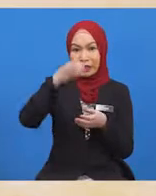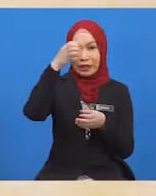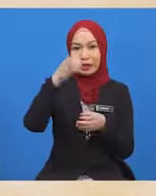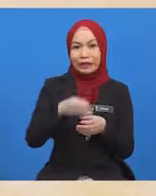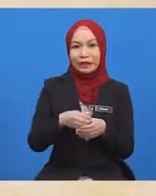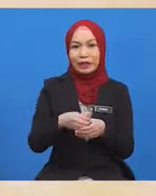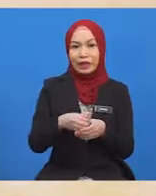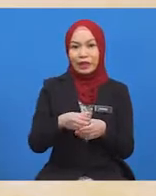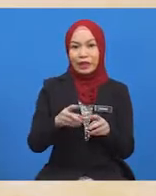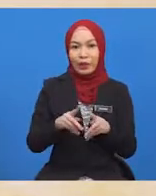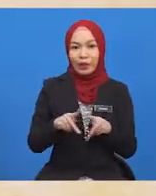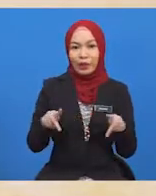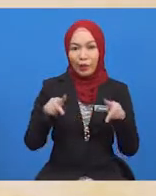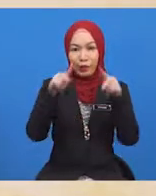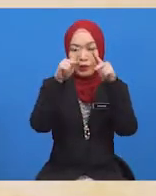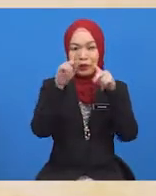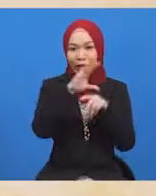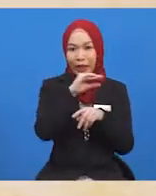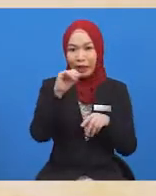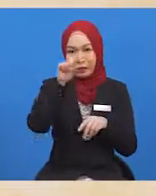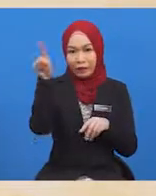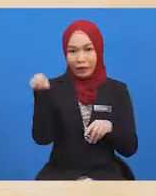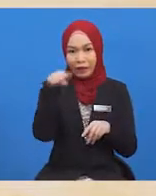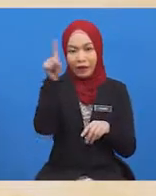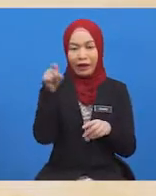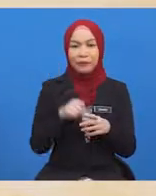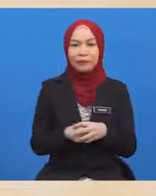kon dan sfera.